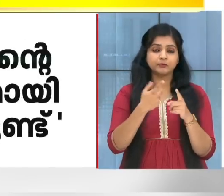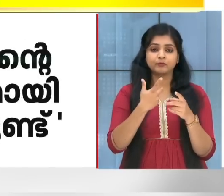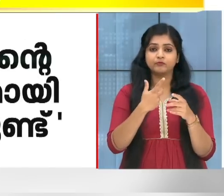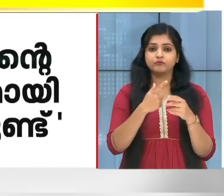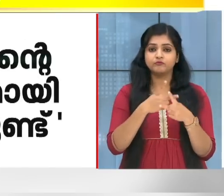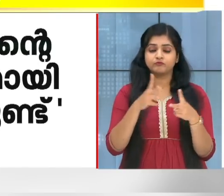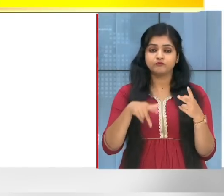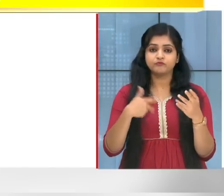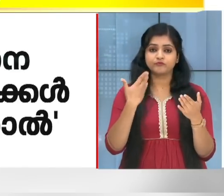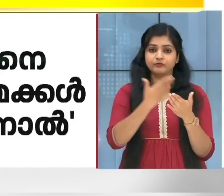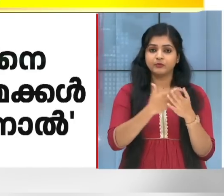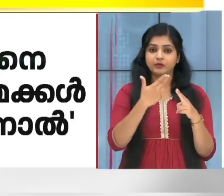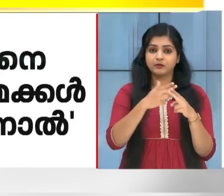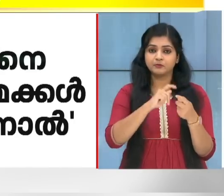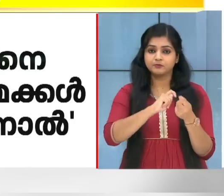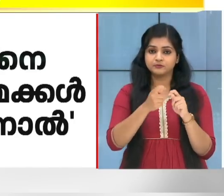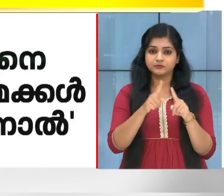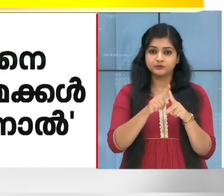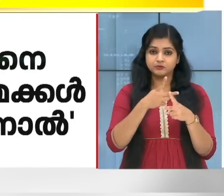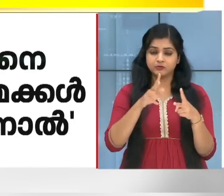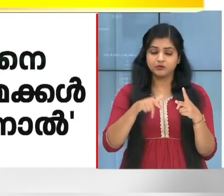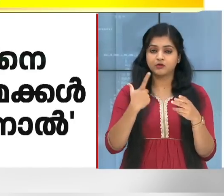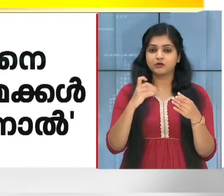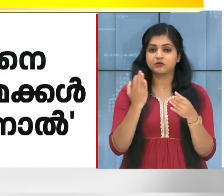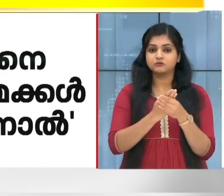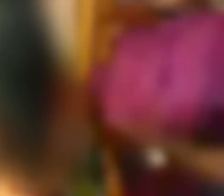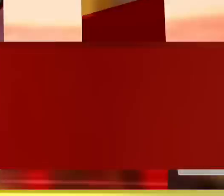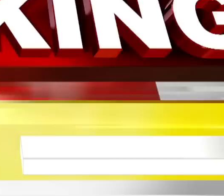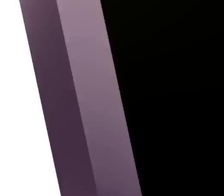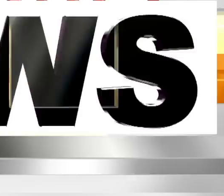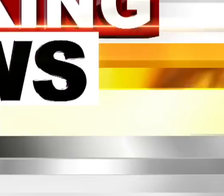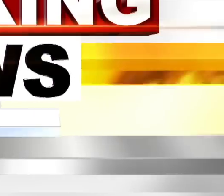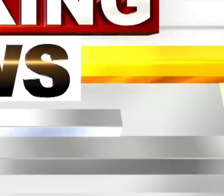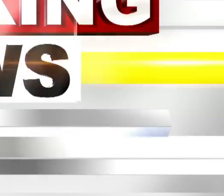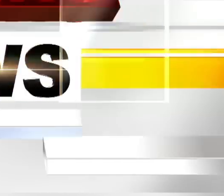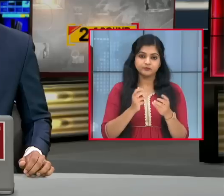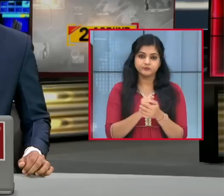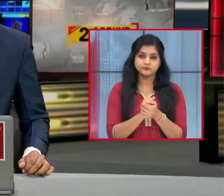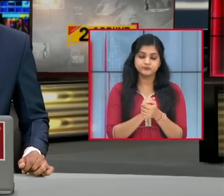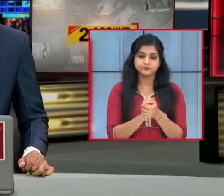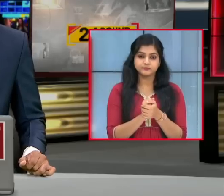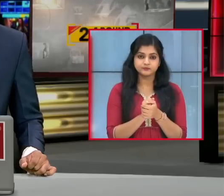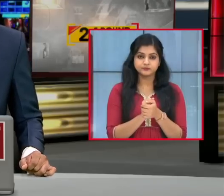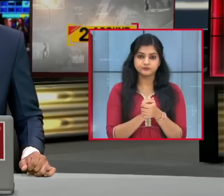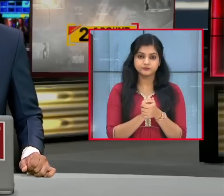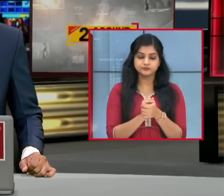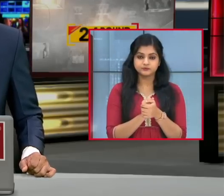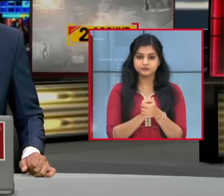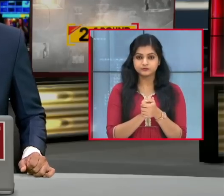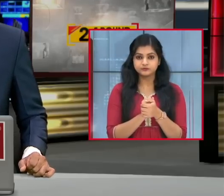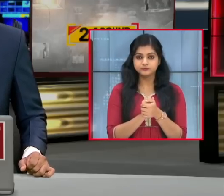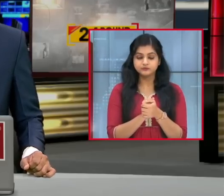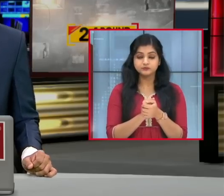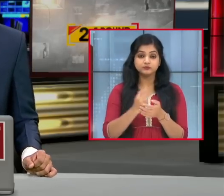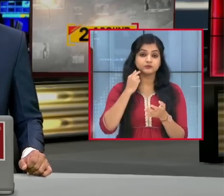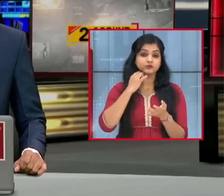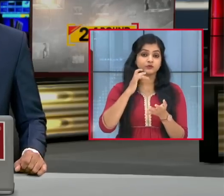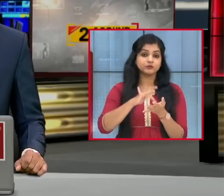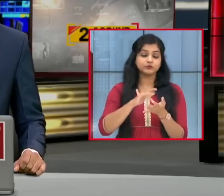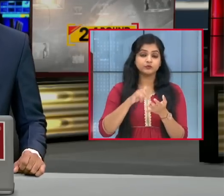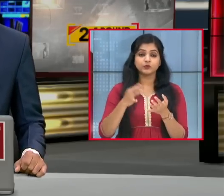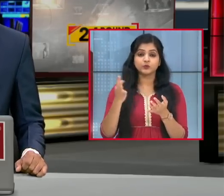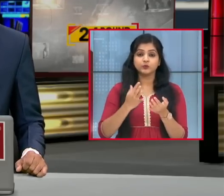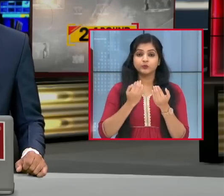ആ മട്ടിലുള്ള കേസ് കൂടി ഇതുമായി ബന്ധപ്പെട്ട് എടുക്കുകയും ചെയ്യും. ശരി, വ്യക്തമാണ്. ഷെഫീദ് റാവുത്തറാണ് വിശദാംശങ്ങൾ നൽകിയത്. തിരുവനന്തപുരത്താണ്